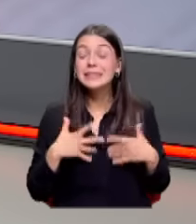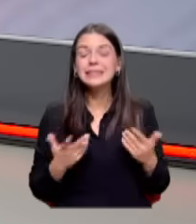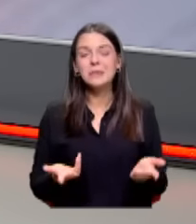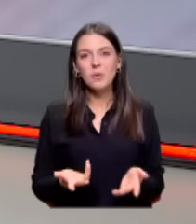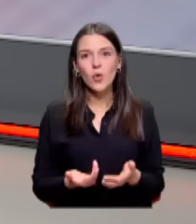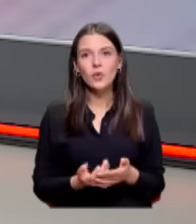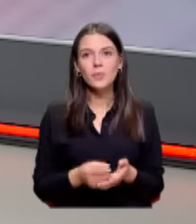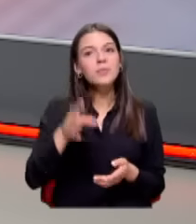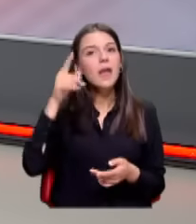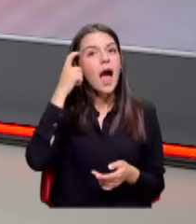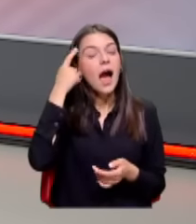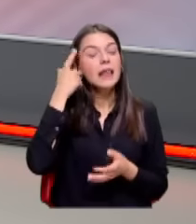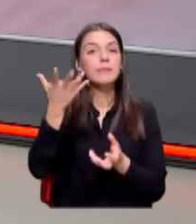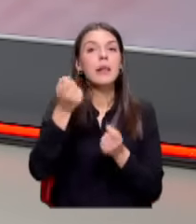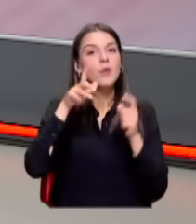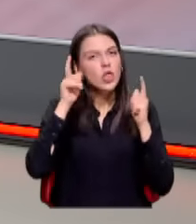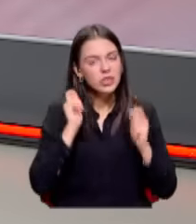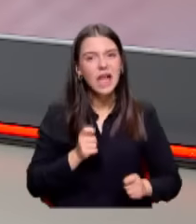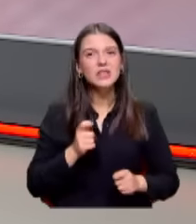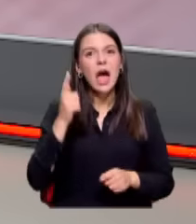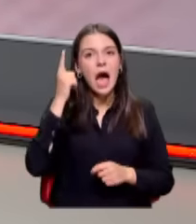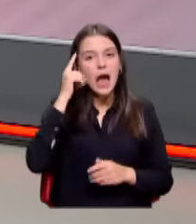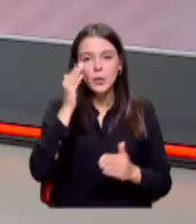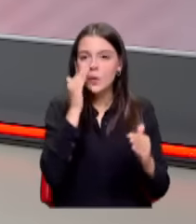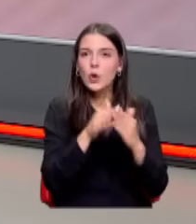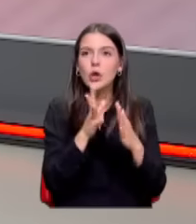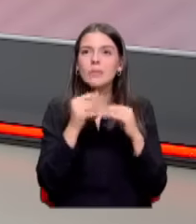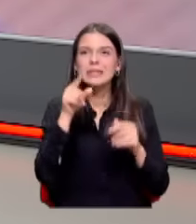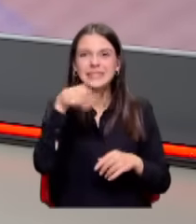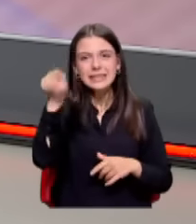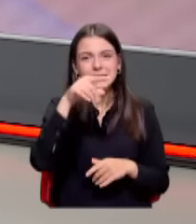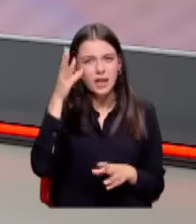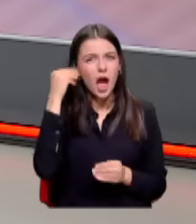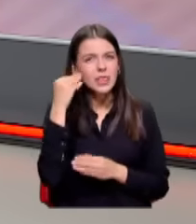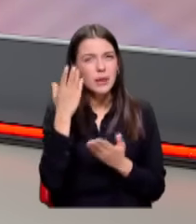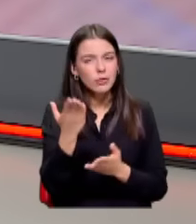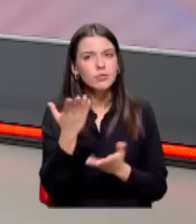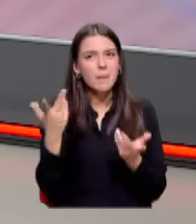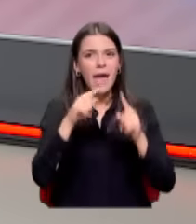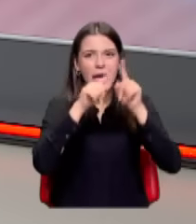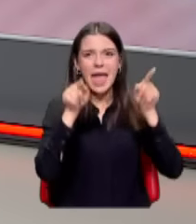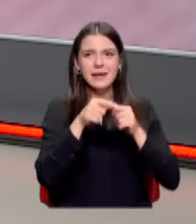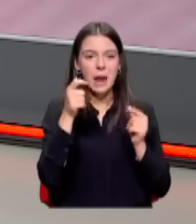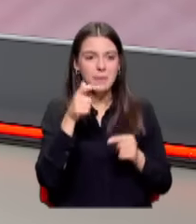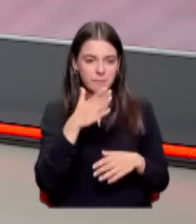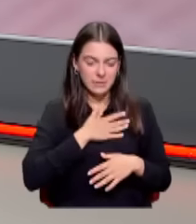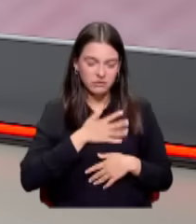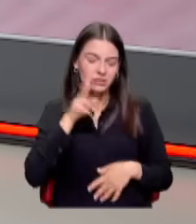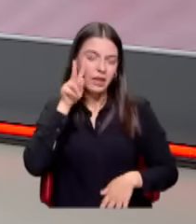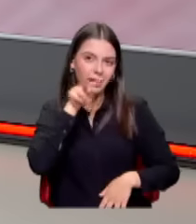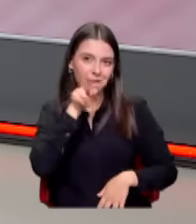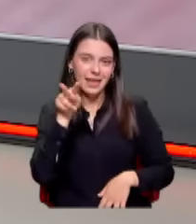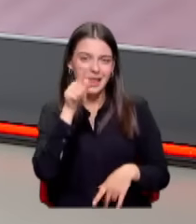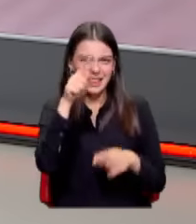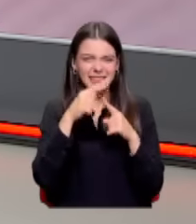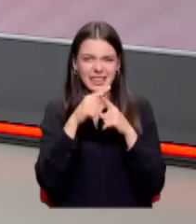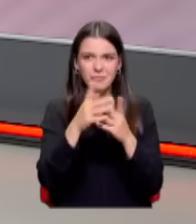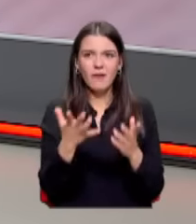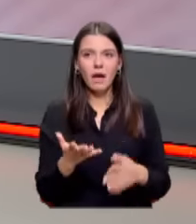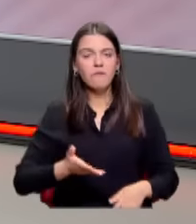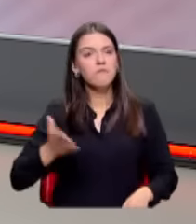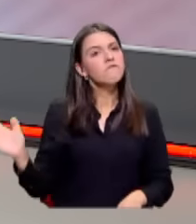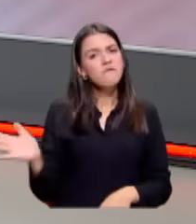Yani aklıma almıyor. Gerçekten aklıma sığdıramıyorum. Bilmiyorum siz anlayabiliyor musunuz ama ekran başında da acaba şöyle tepkiler oluyor mudur? Vay